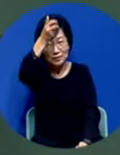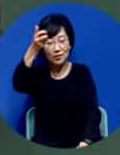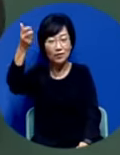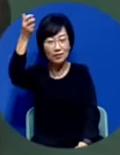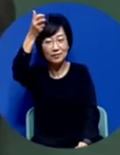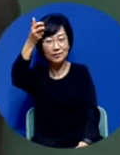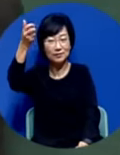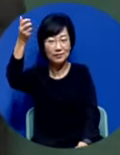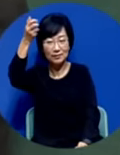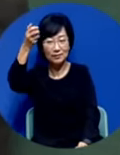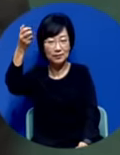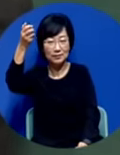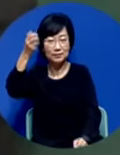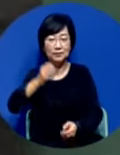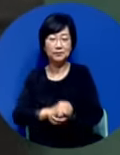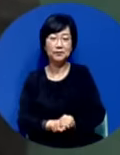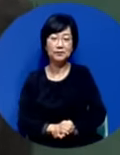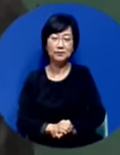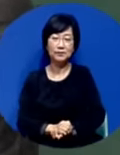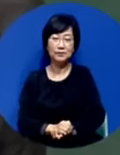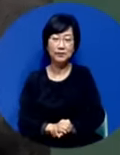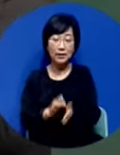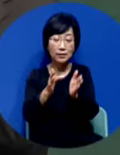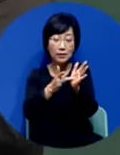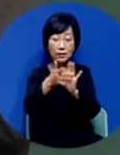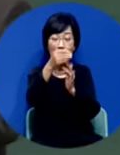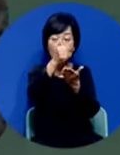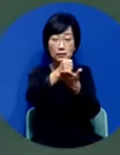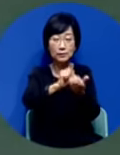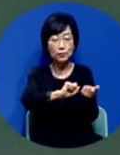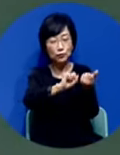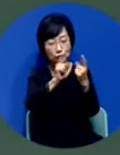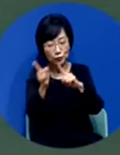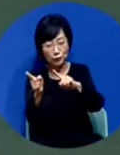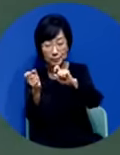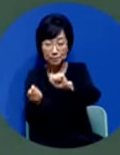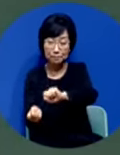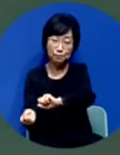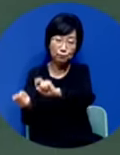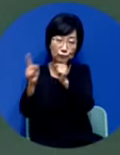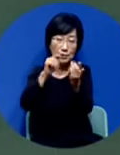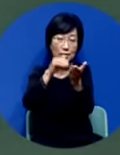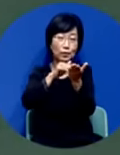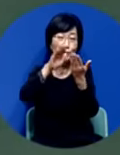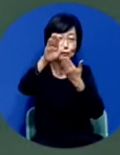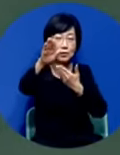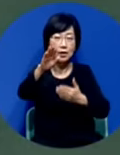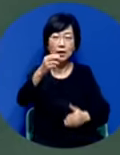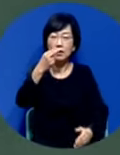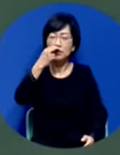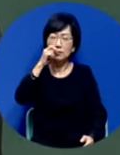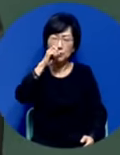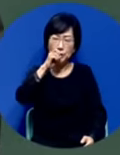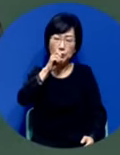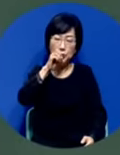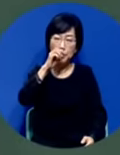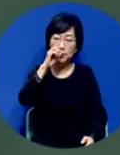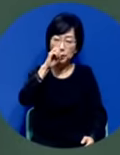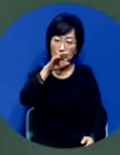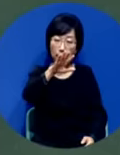예수님께서 부활하셨어요. 힘을 내시며 성령을 받으라.